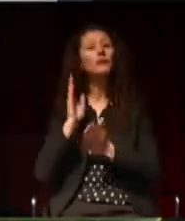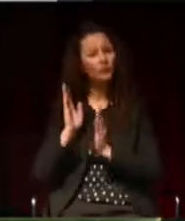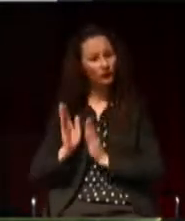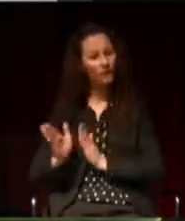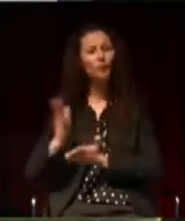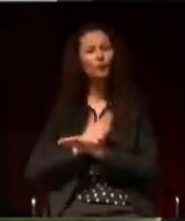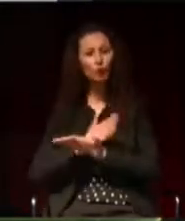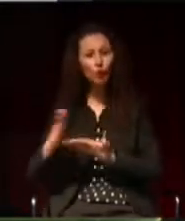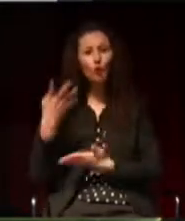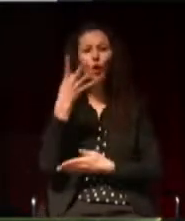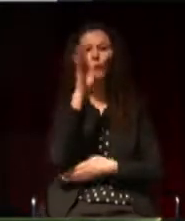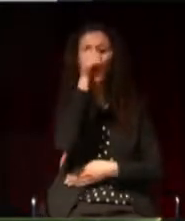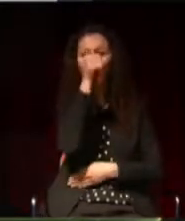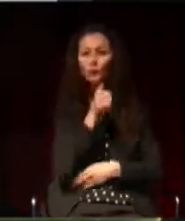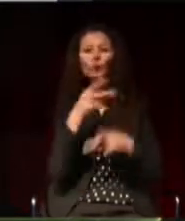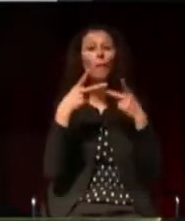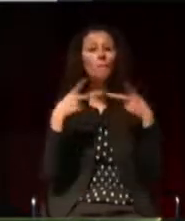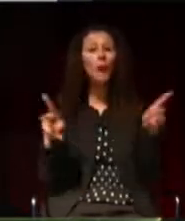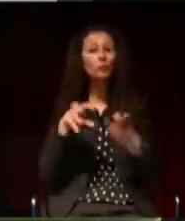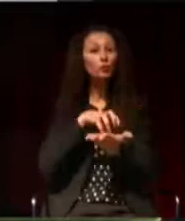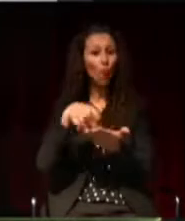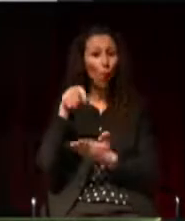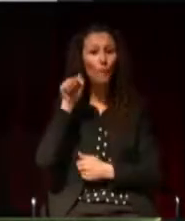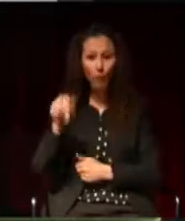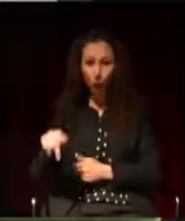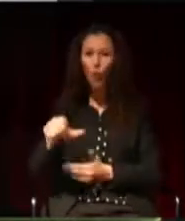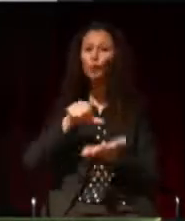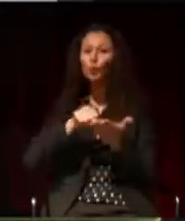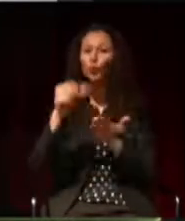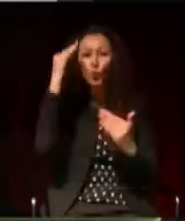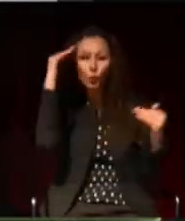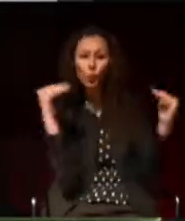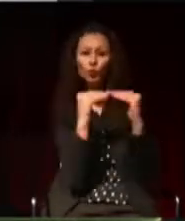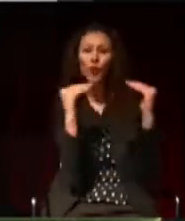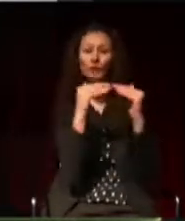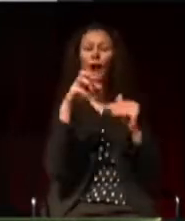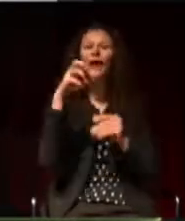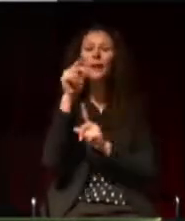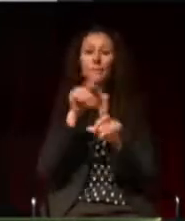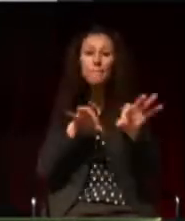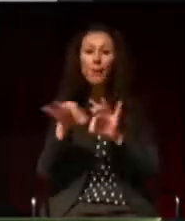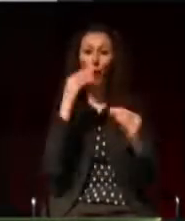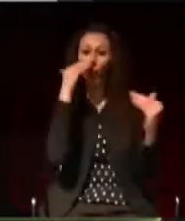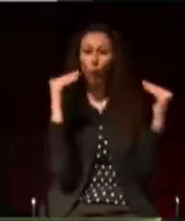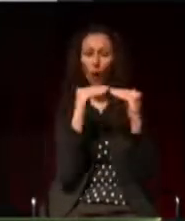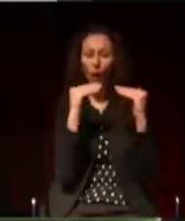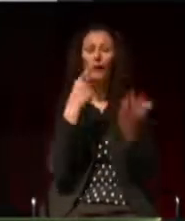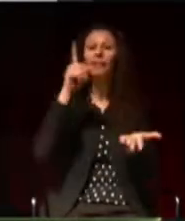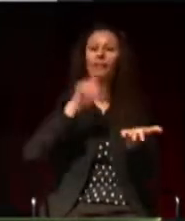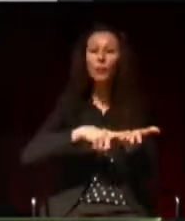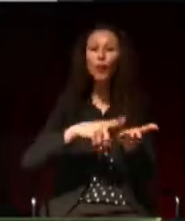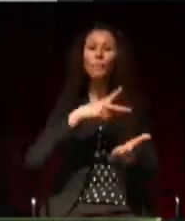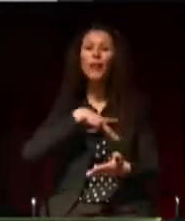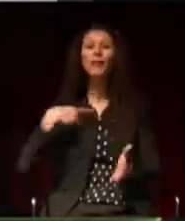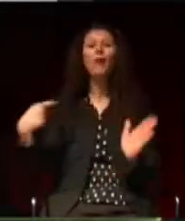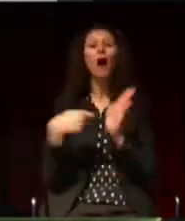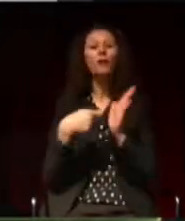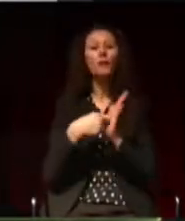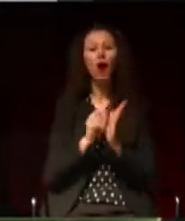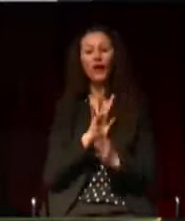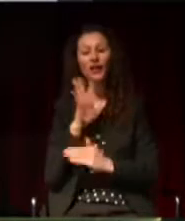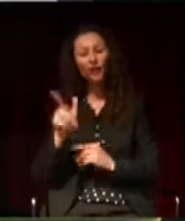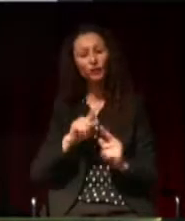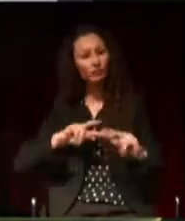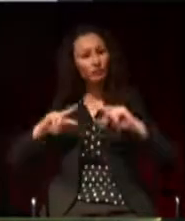sürüyor. 4600 bağımsız bölümün de bütün uzlaşma imar uygulamaları tapuları belediyemiz adına geçmiş